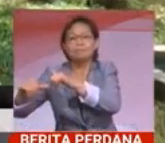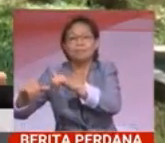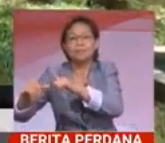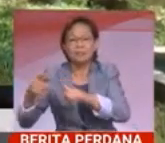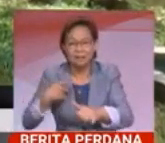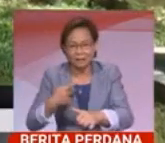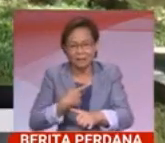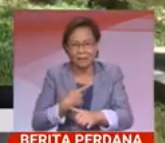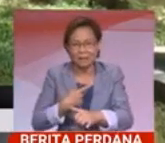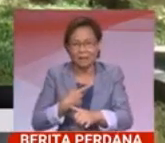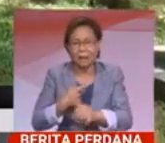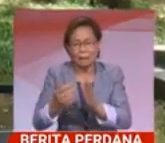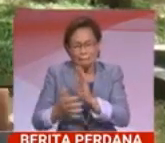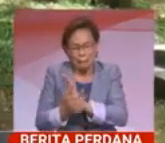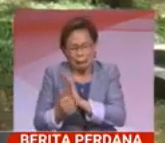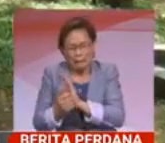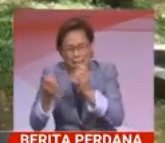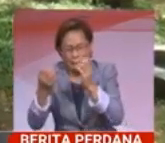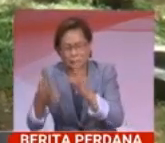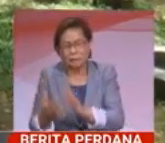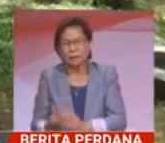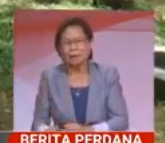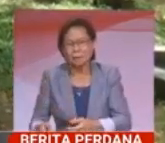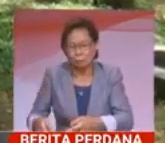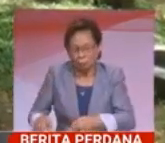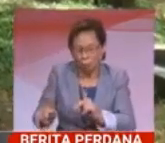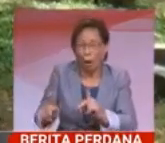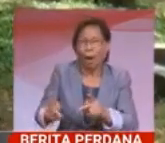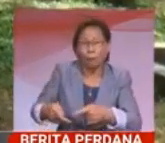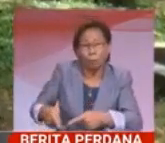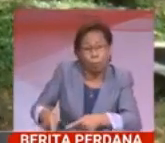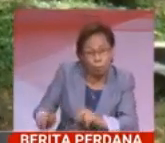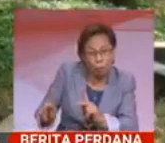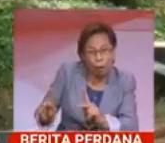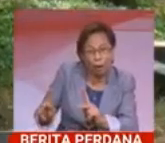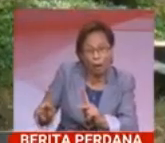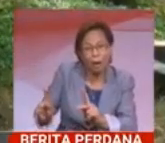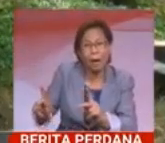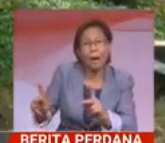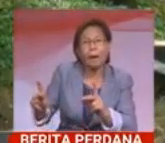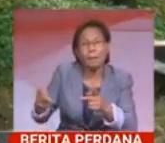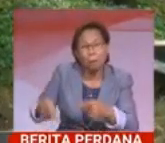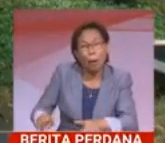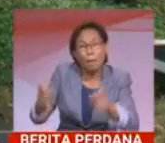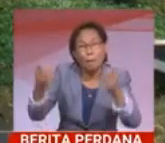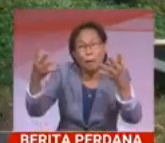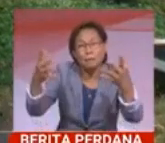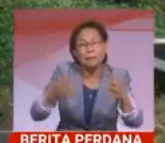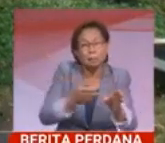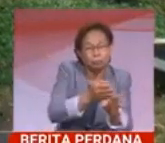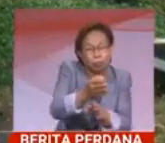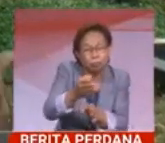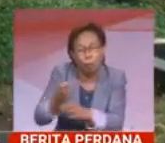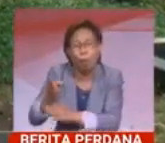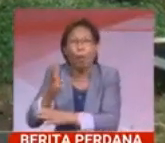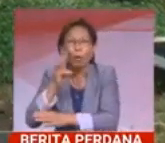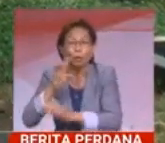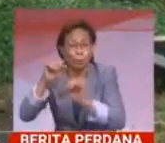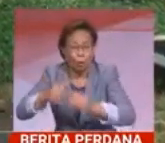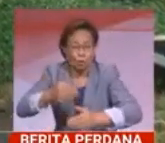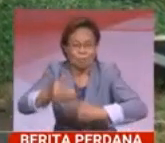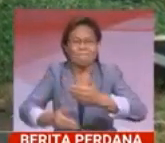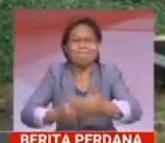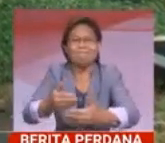pakai lagi-lagi banyak juga peluang web dapat diisi dengan lebih banyak platform supaya wanita lagi ke depan wanita